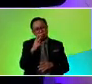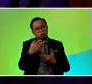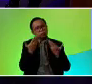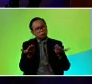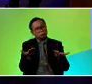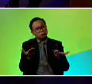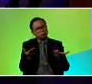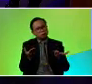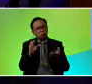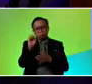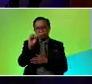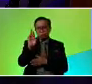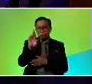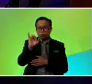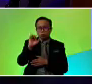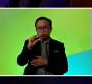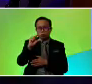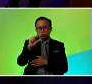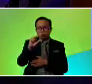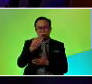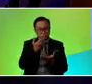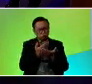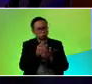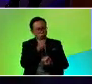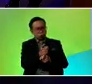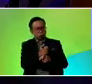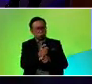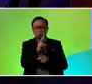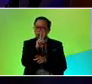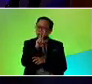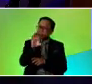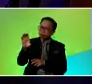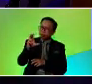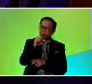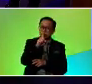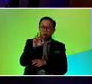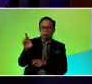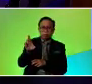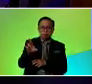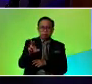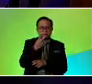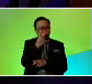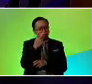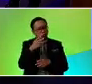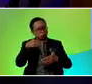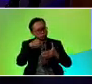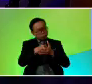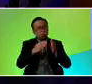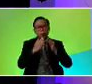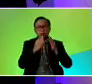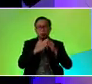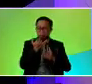ketulinan barang tidak beli sampai sekarang 2.300 Oke sampai 1000 sampai ke rumah hati tengok tiruan sebenarnya